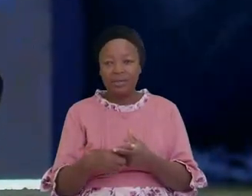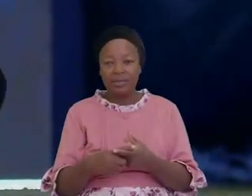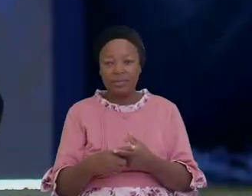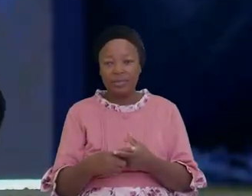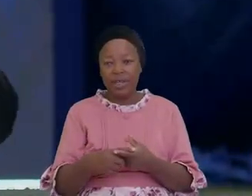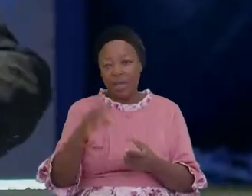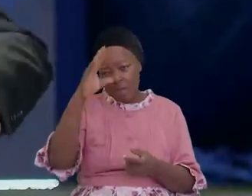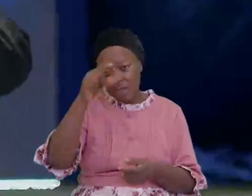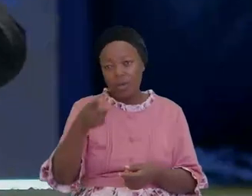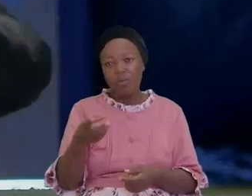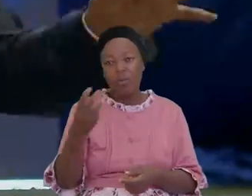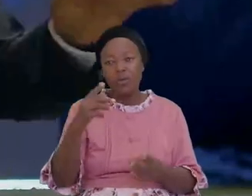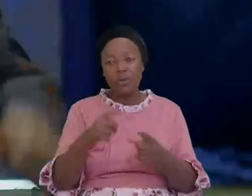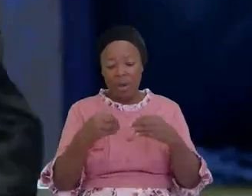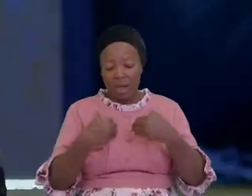Et nous devions